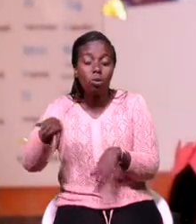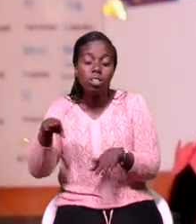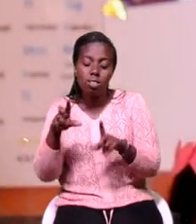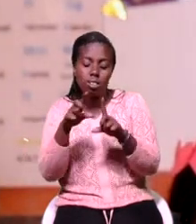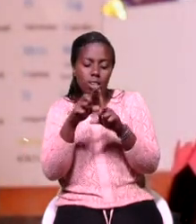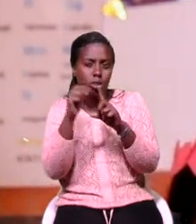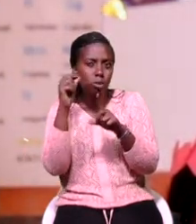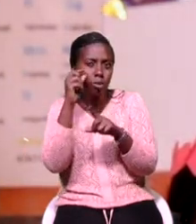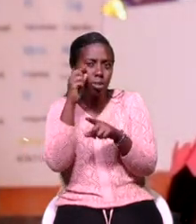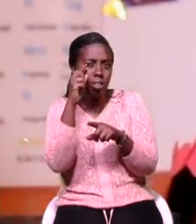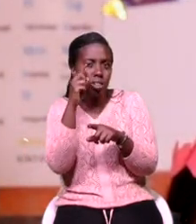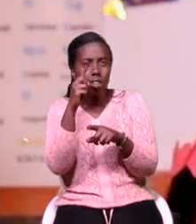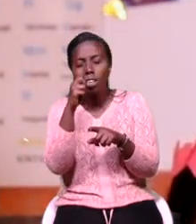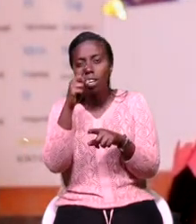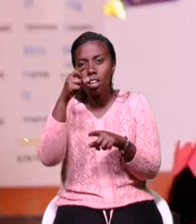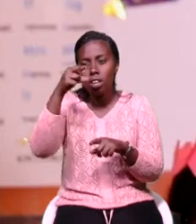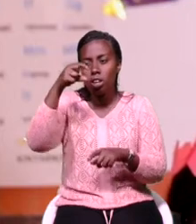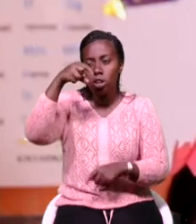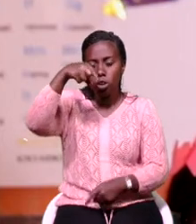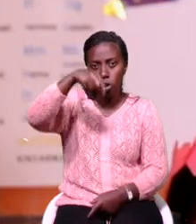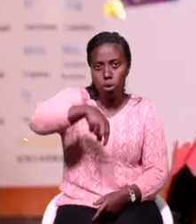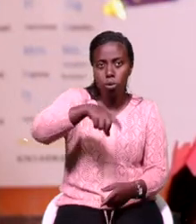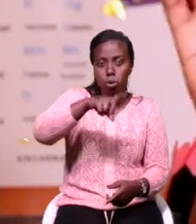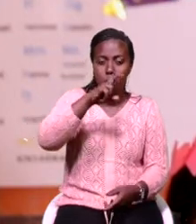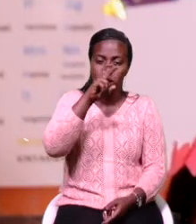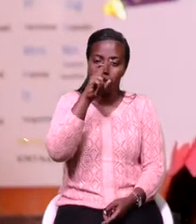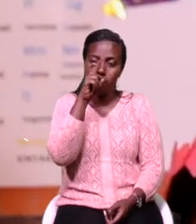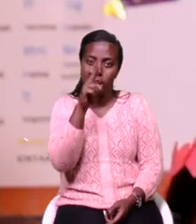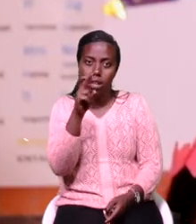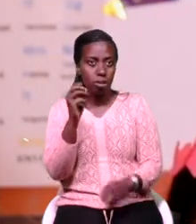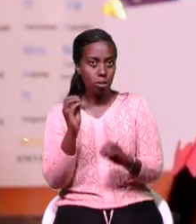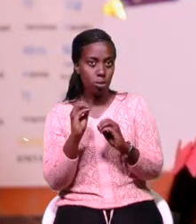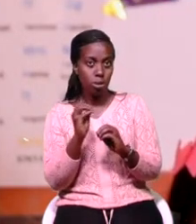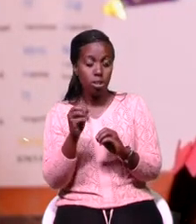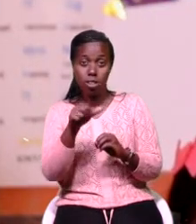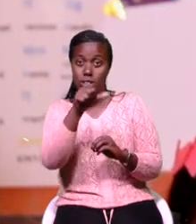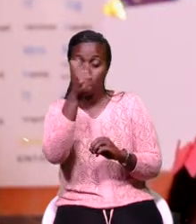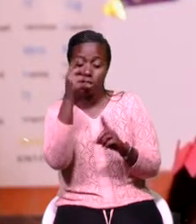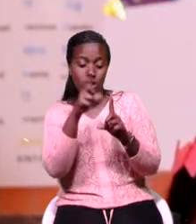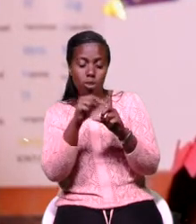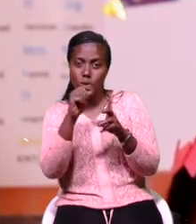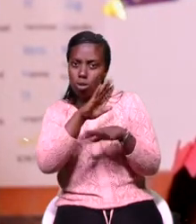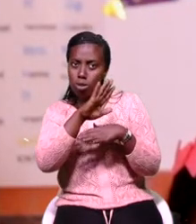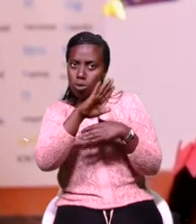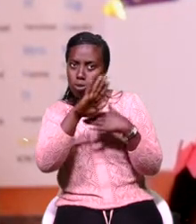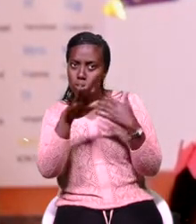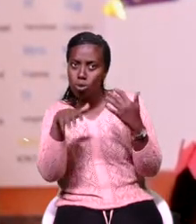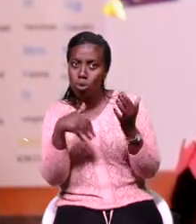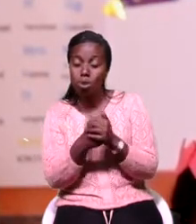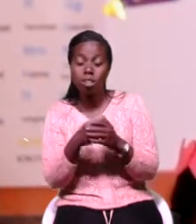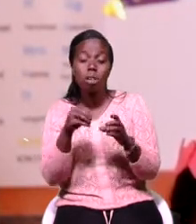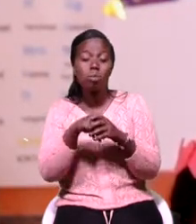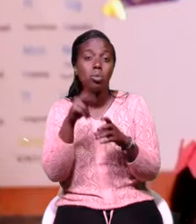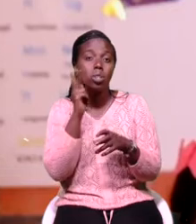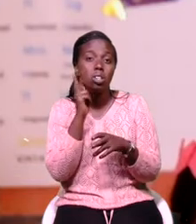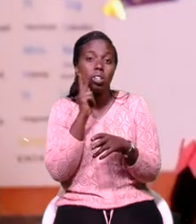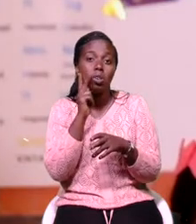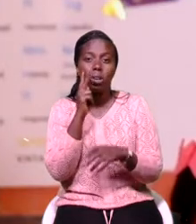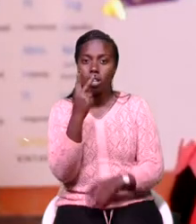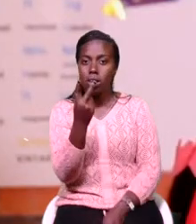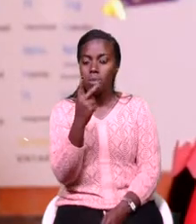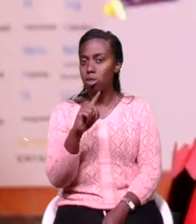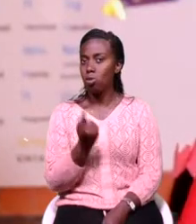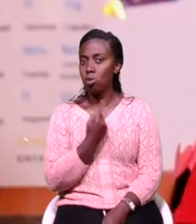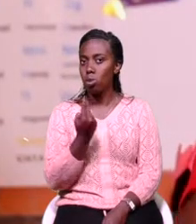inyuguti ebyiri Q na X tutagira ayandi izindi nyuguti zose turazifite mu kinyarwanda nizo nyuguti ebyiri